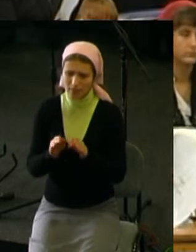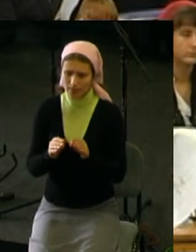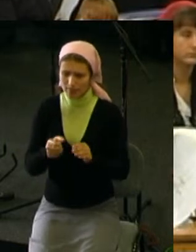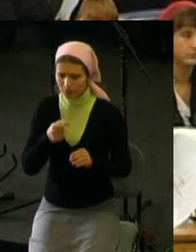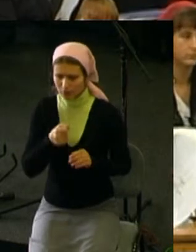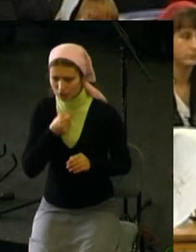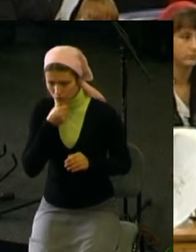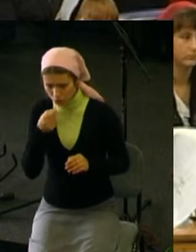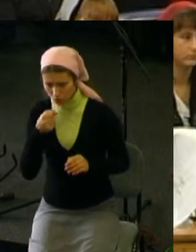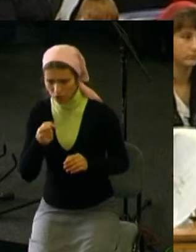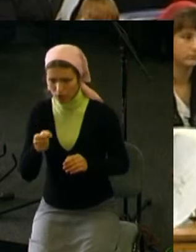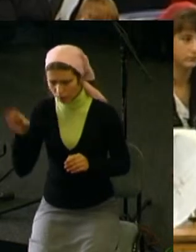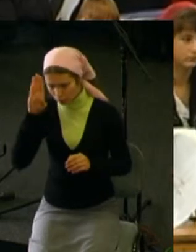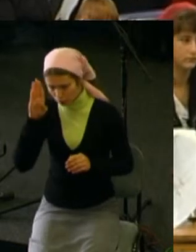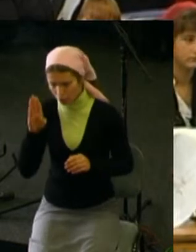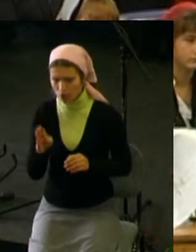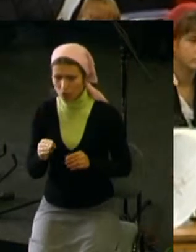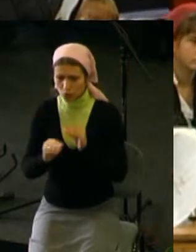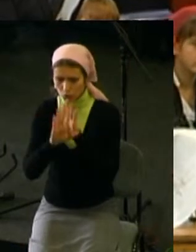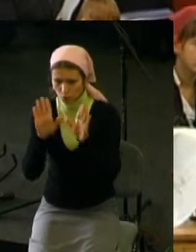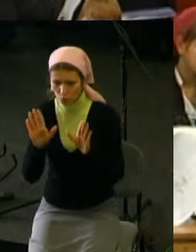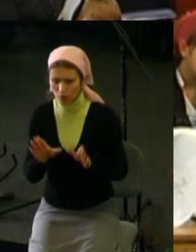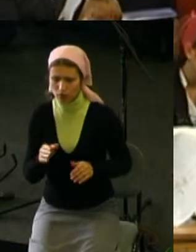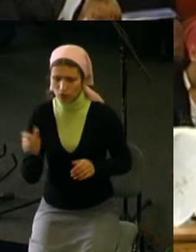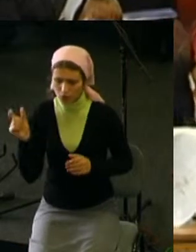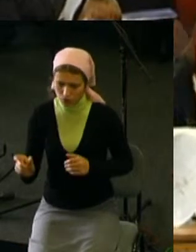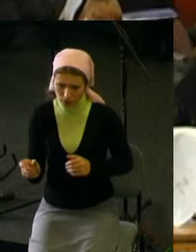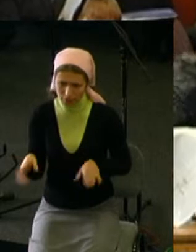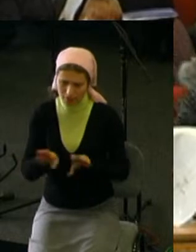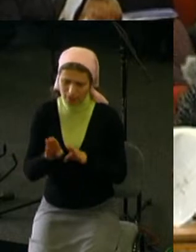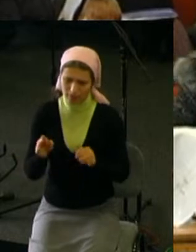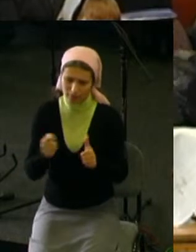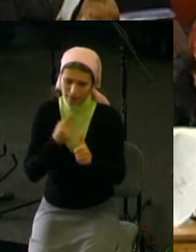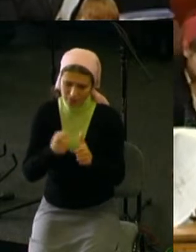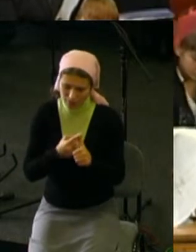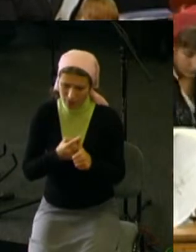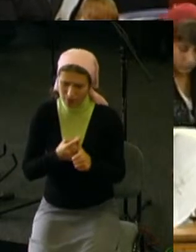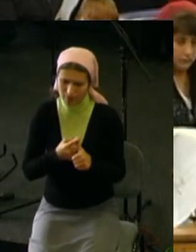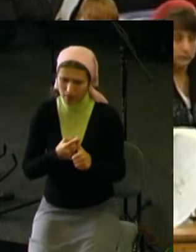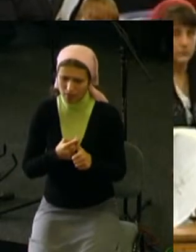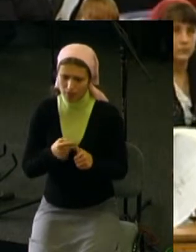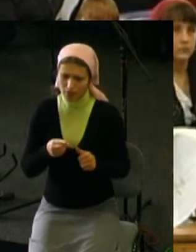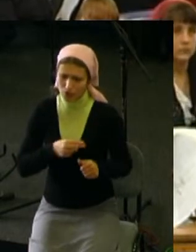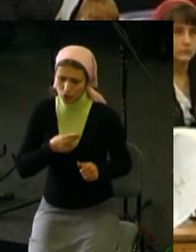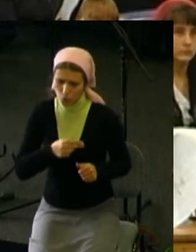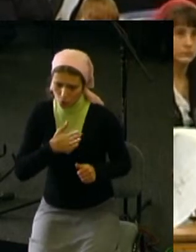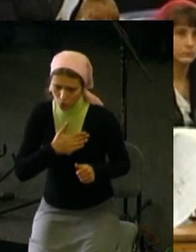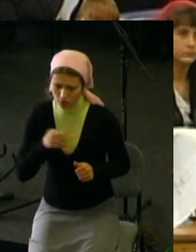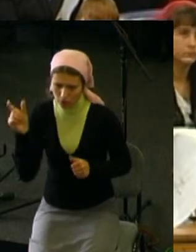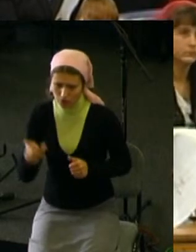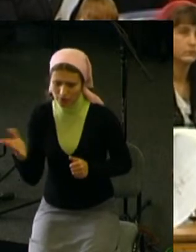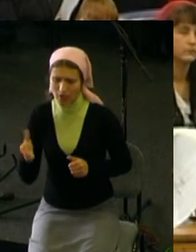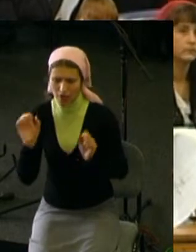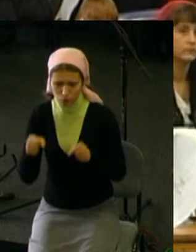мужу досконалого духовну людину як називається чоловік духовна людина